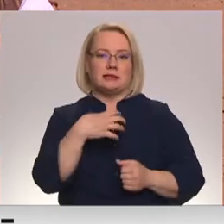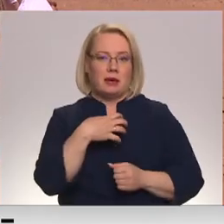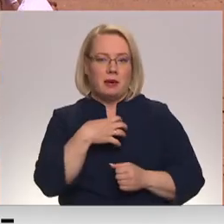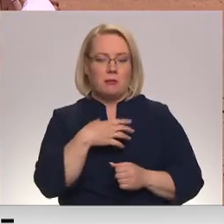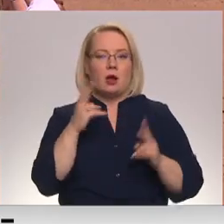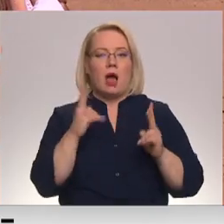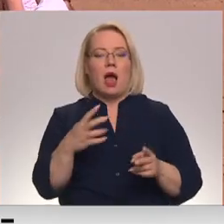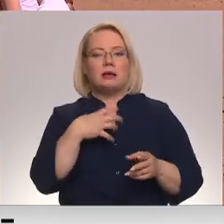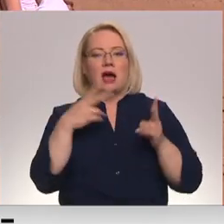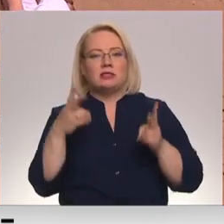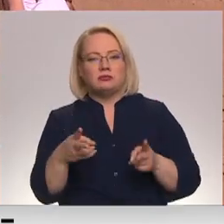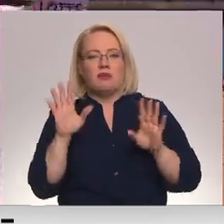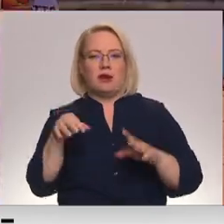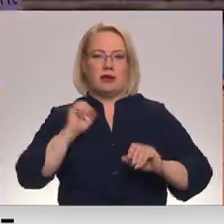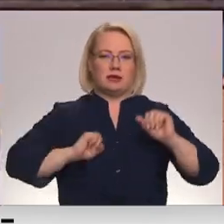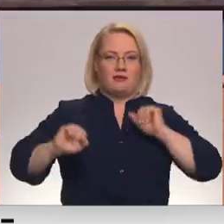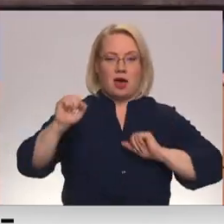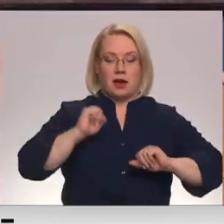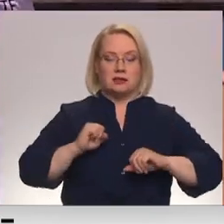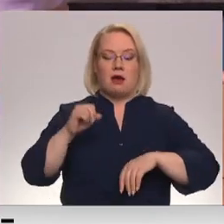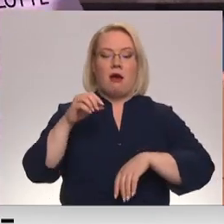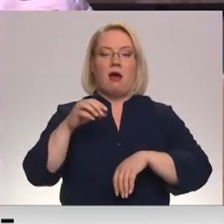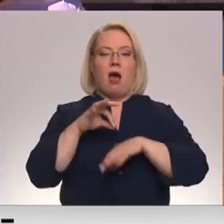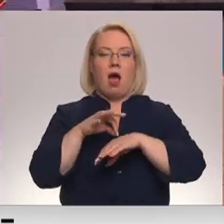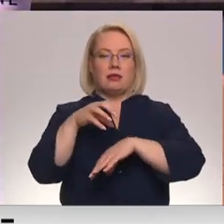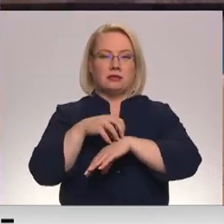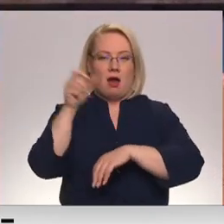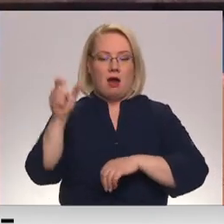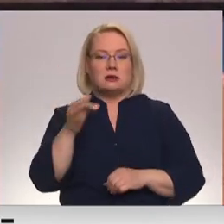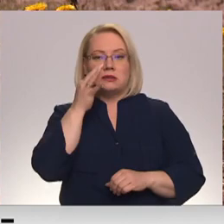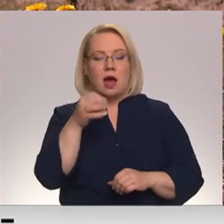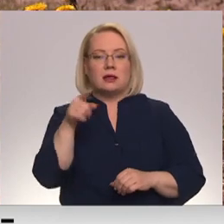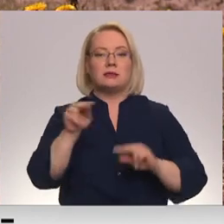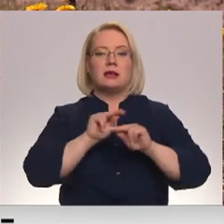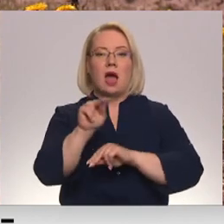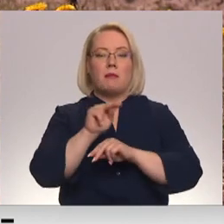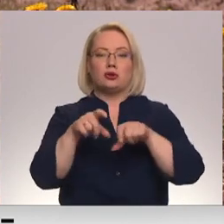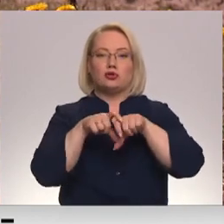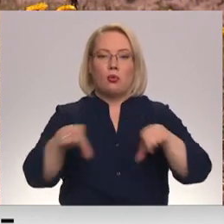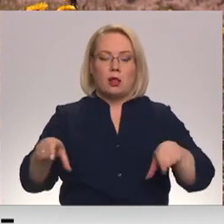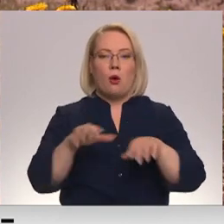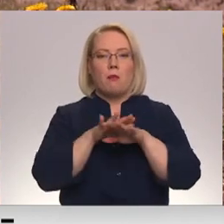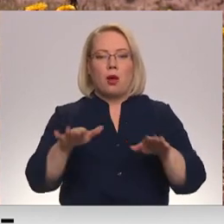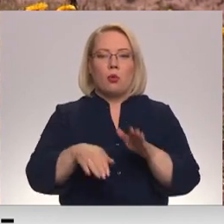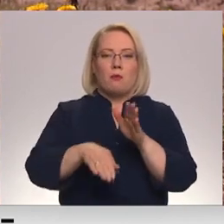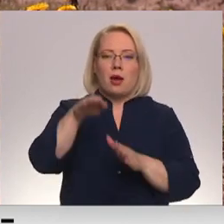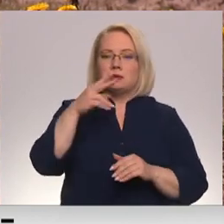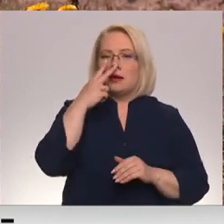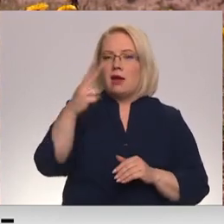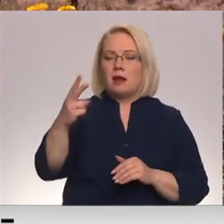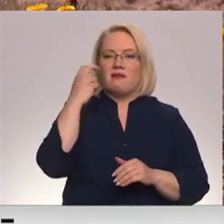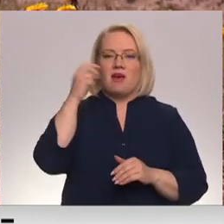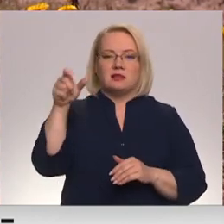no saslimšanas var izvairīties. Dermatologs Raimonds Karls uzsver, ka tas ir jāmācas skolās, un bērniem no mazotnes jāredz vecāku